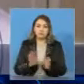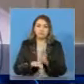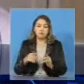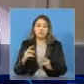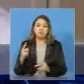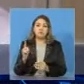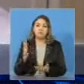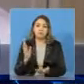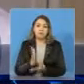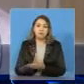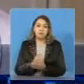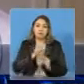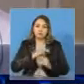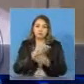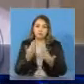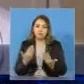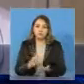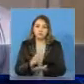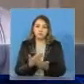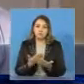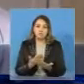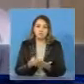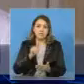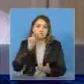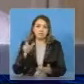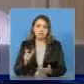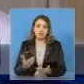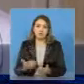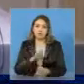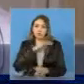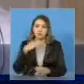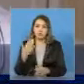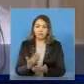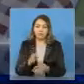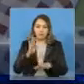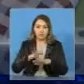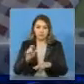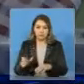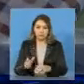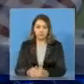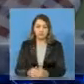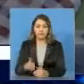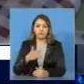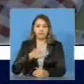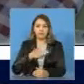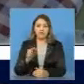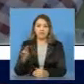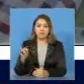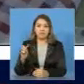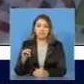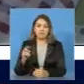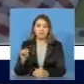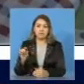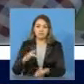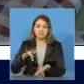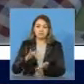бәрі жүрекке әсер етеді, сондықтан жас жағынан да көп аурулар. Мен Шалқар қаласынан осы ауруханаға